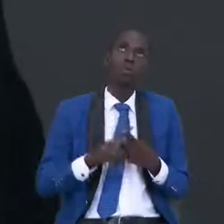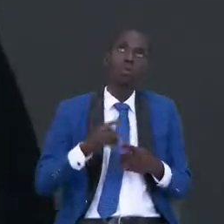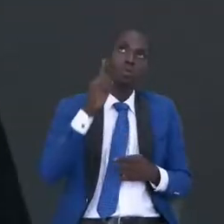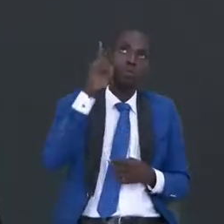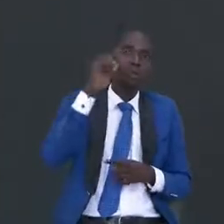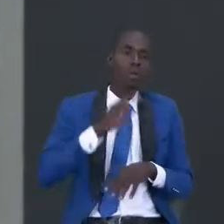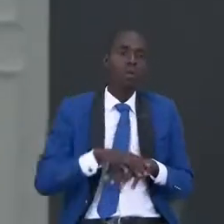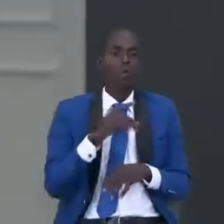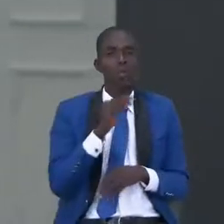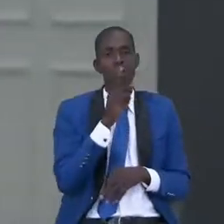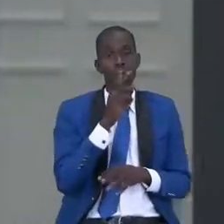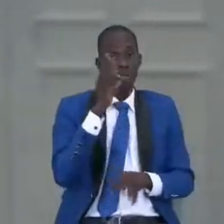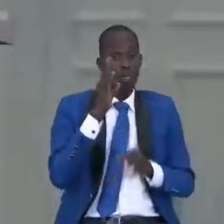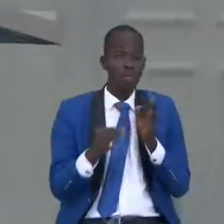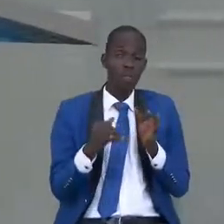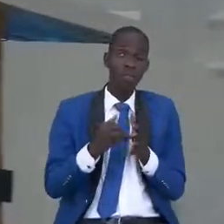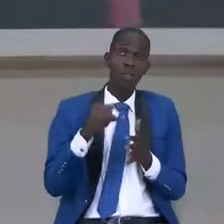Si c'est toi,